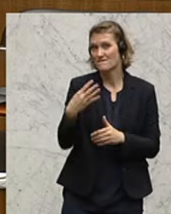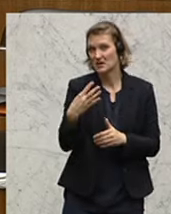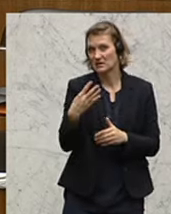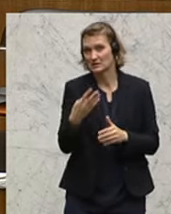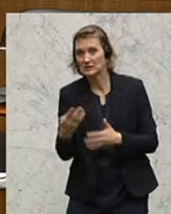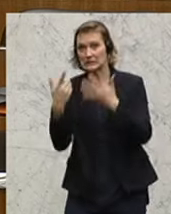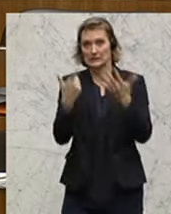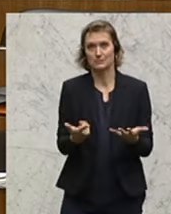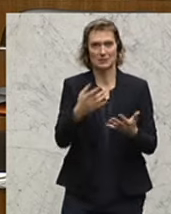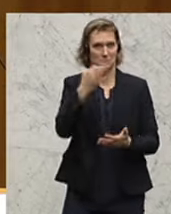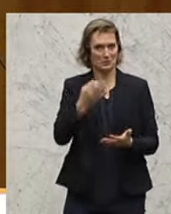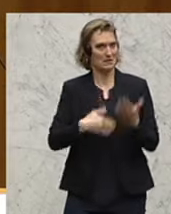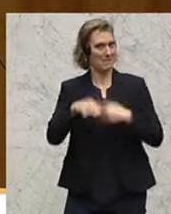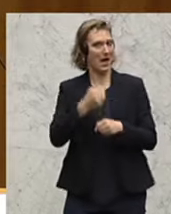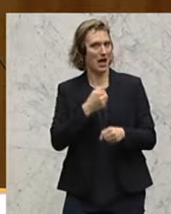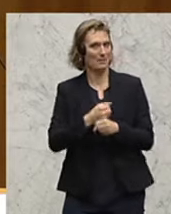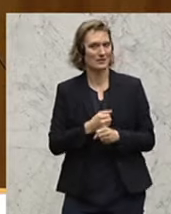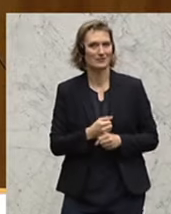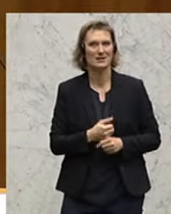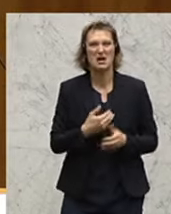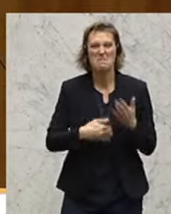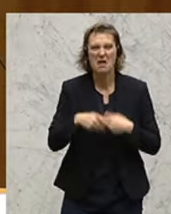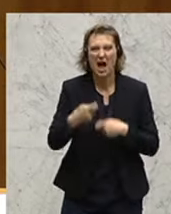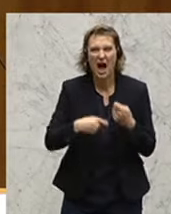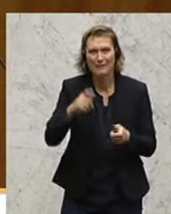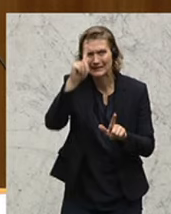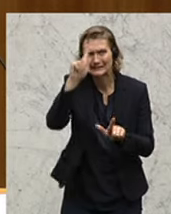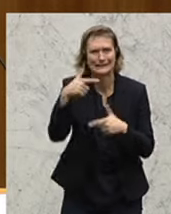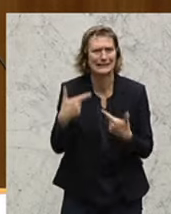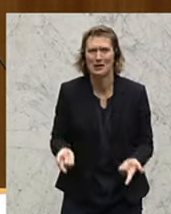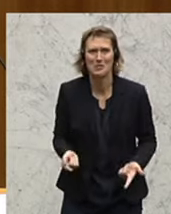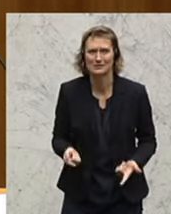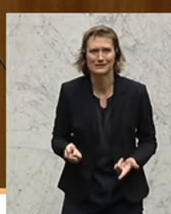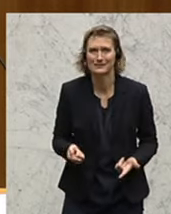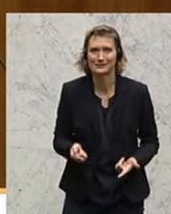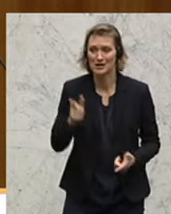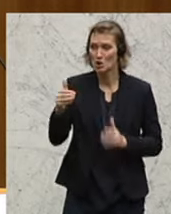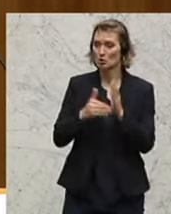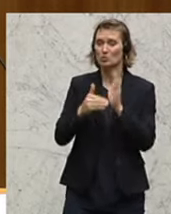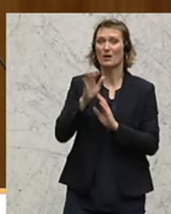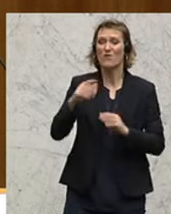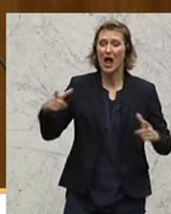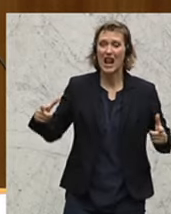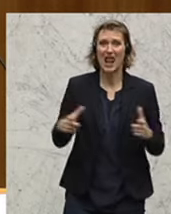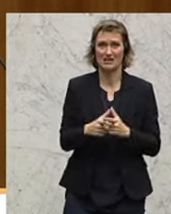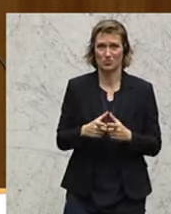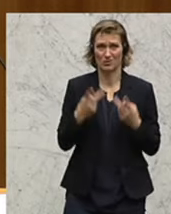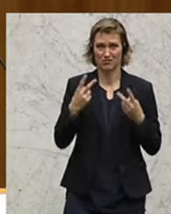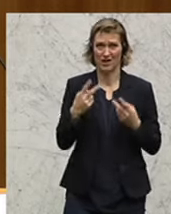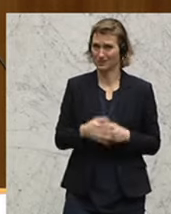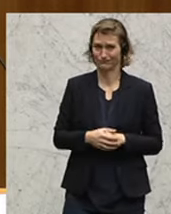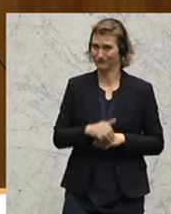50% auf 70, 80 gehen. Da rentiert sich die Mehrarbeit nicht. Da haben Sie ein System konstruiert, das Leistung